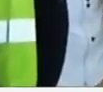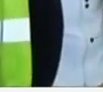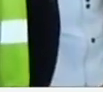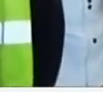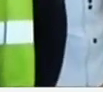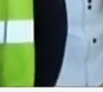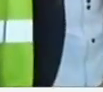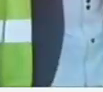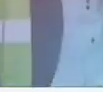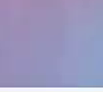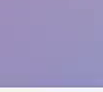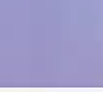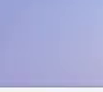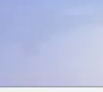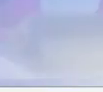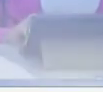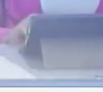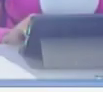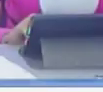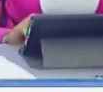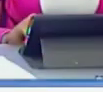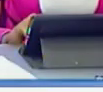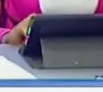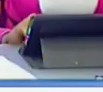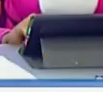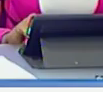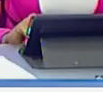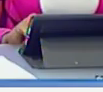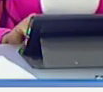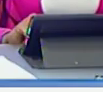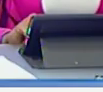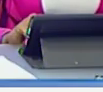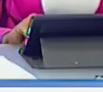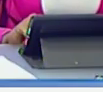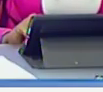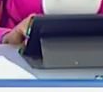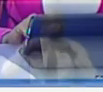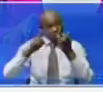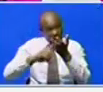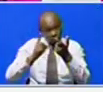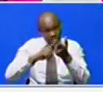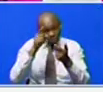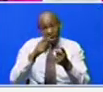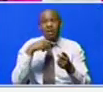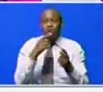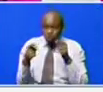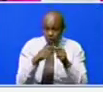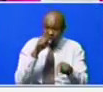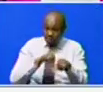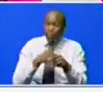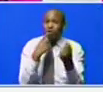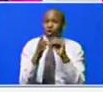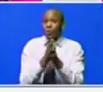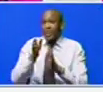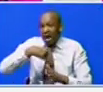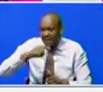Na mtazamaji tukua pia tukikuletea mengi zaidi. Solomon Serwanja na kufuatilia hesabu hiyo. Muda usio mrefu atakuwa akizungumza nasi atueleze je